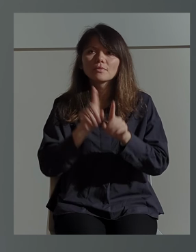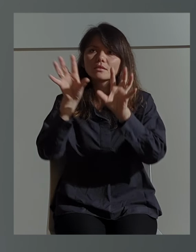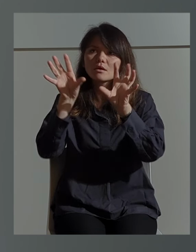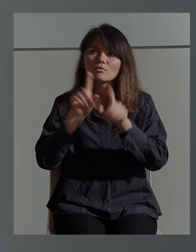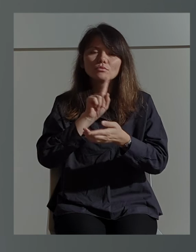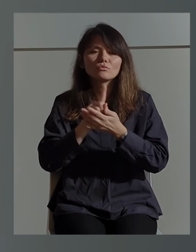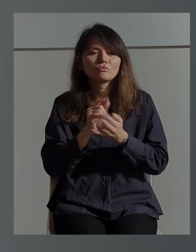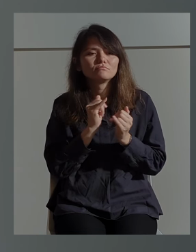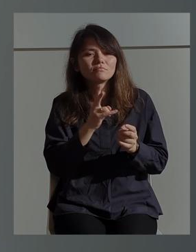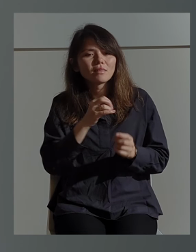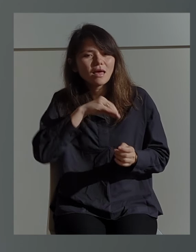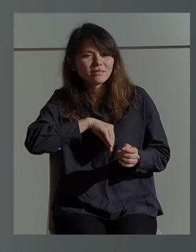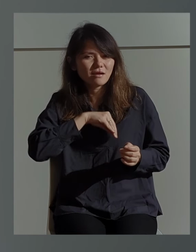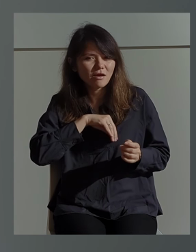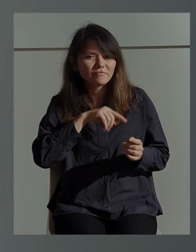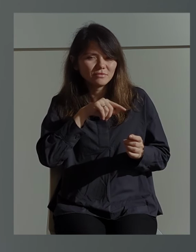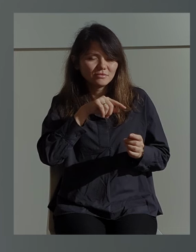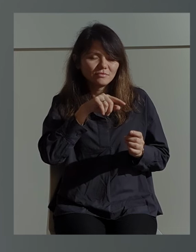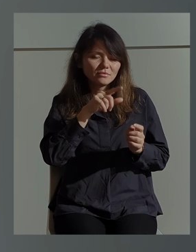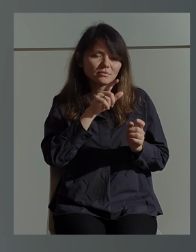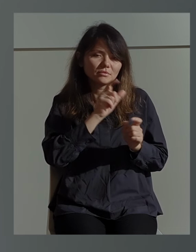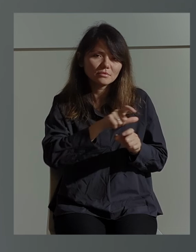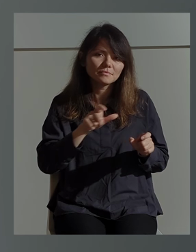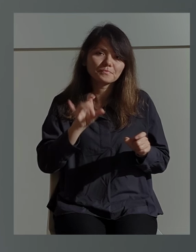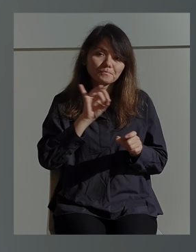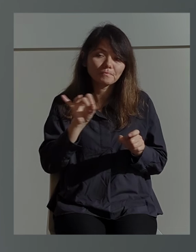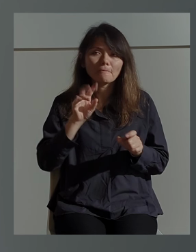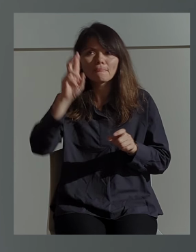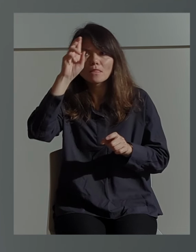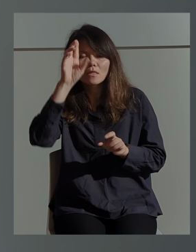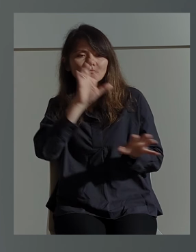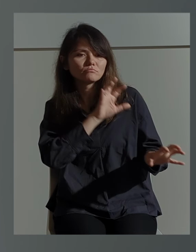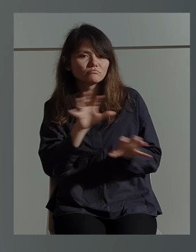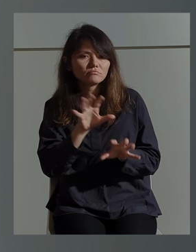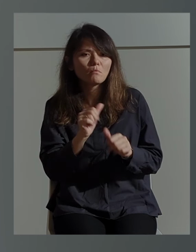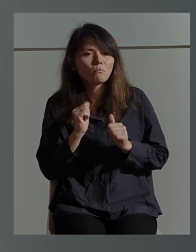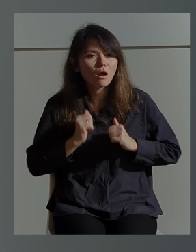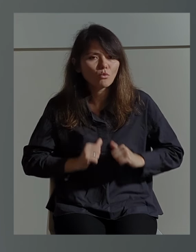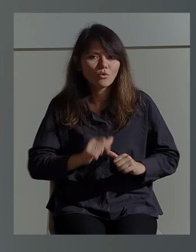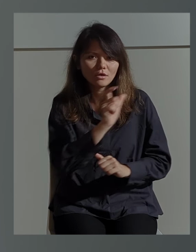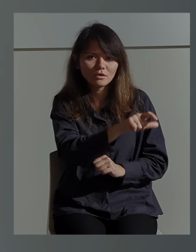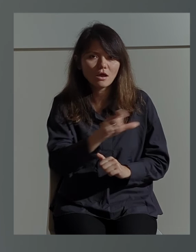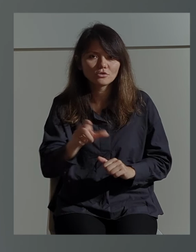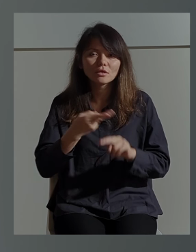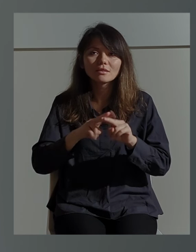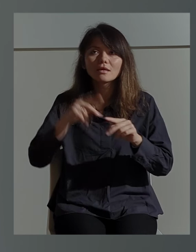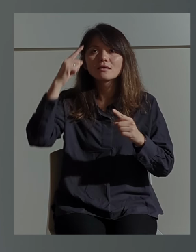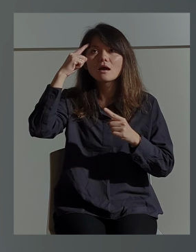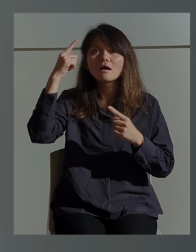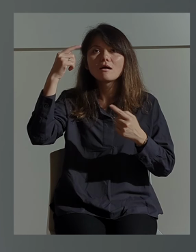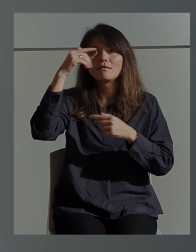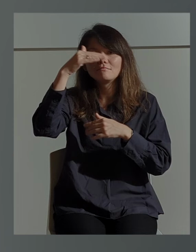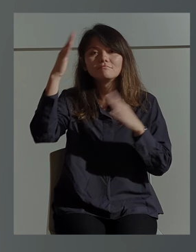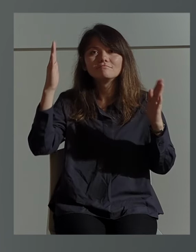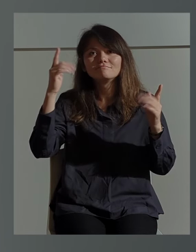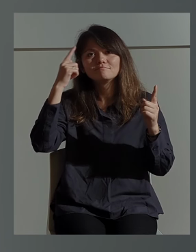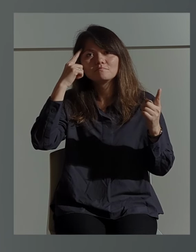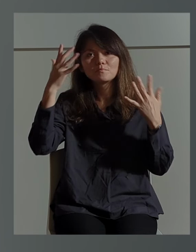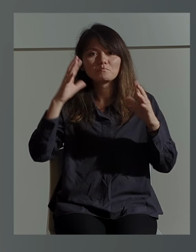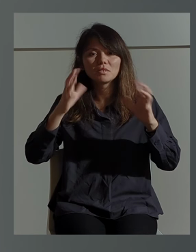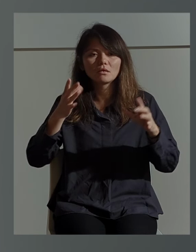на нравственности государство соответственно оберегает покой граждан и так далее вся эта картина мира треснет и